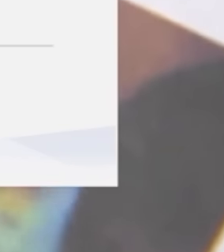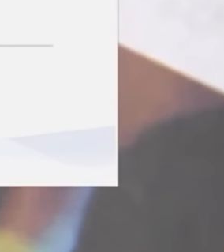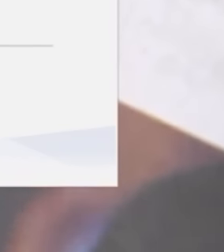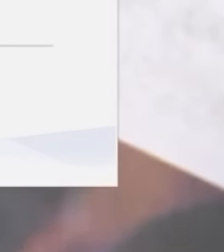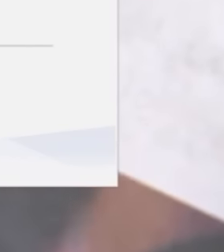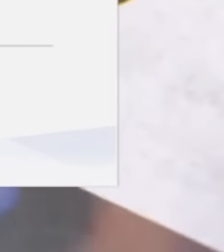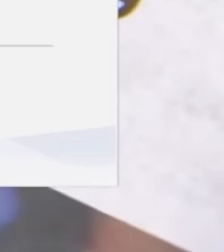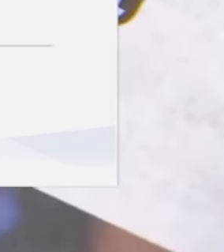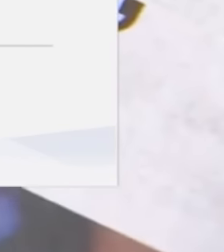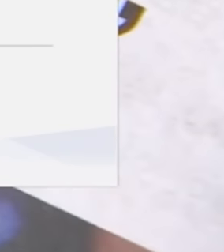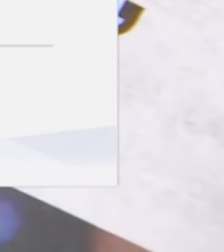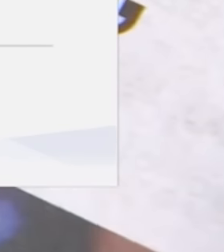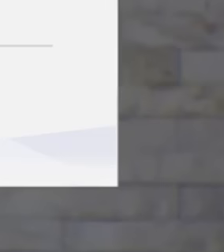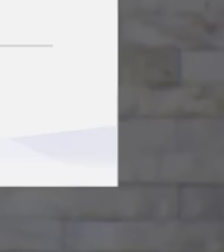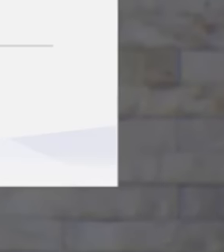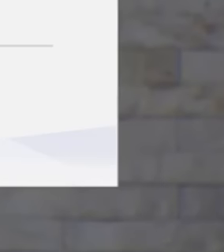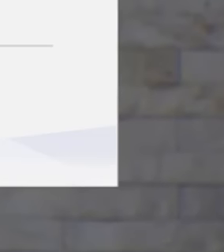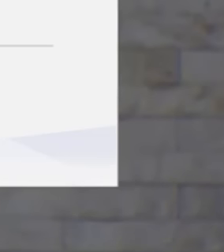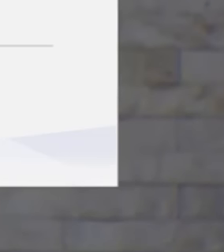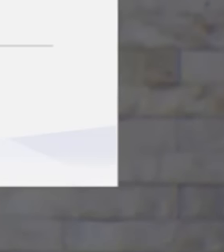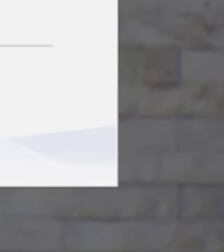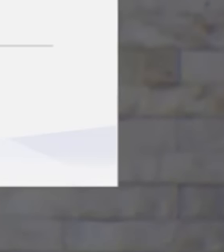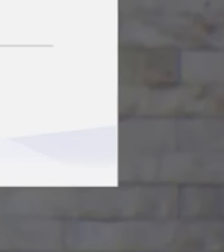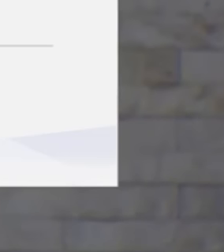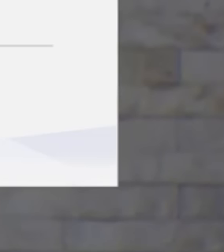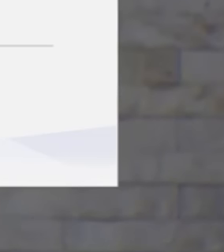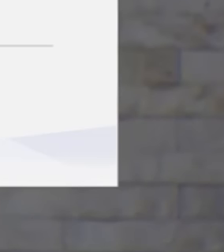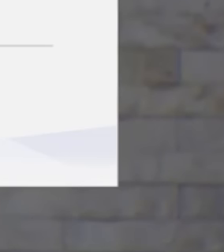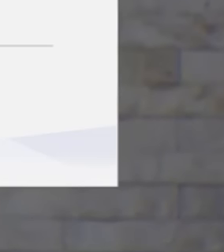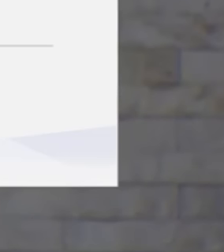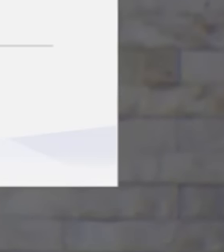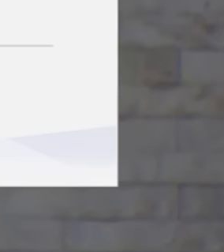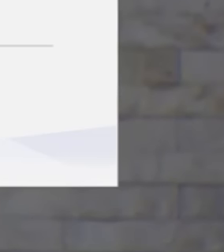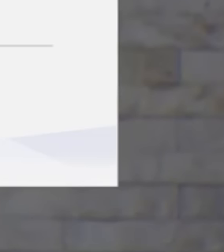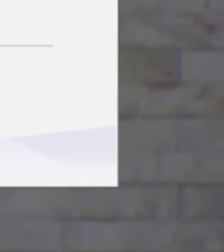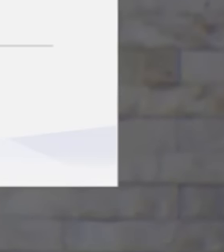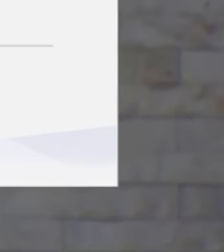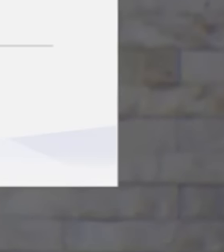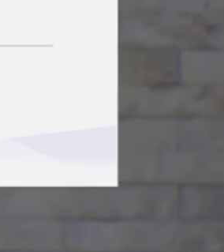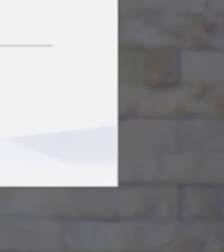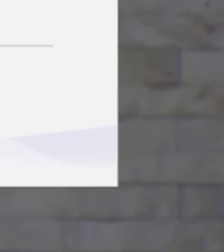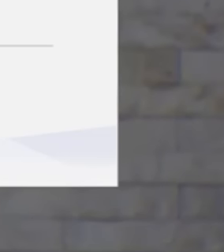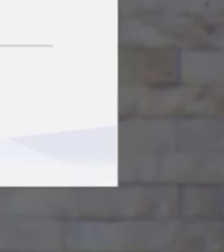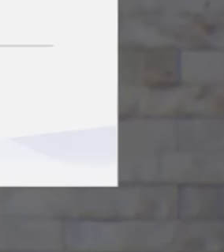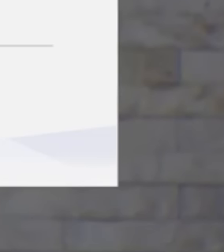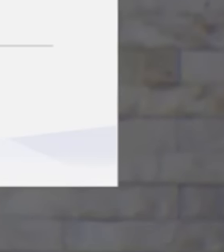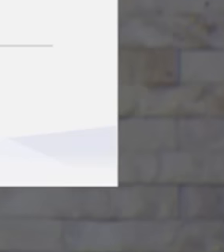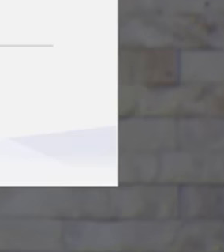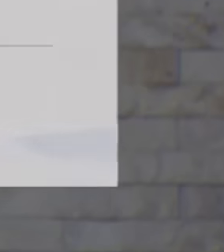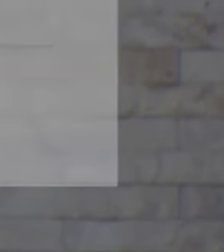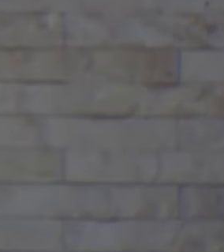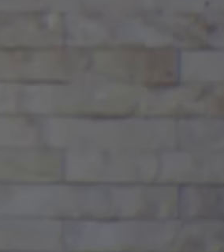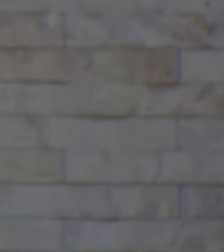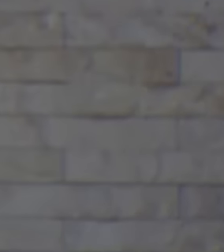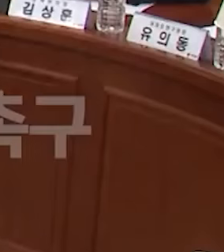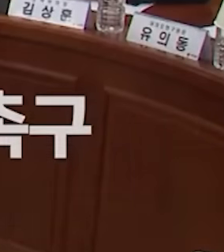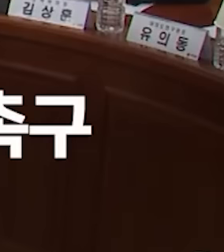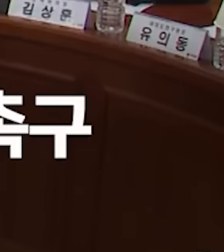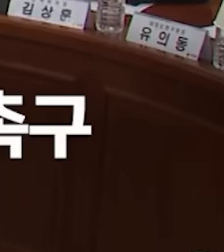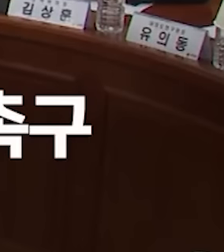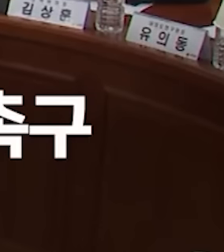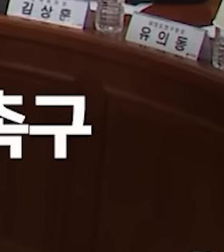여권을 뒤흔들고 있다며 잔불도 남기지 않고 깨끗하게 정리하라고 명태균 씨에 대한 엄정 수사를 촉구했습니다.